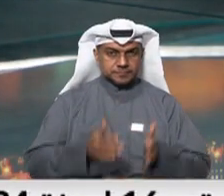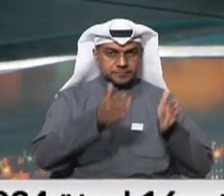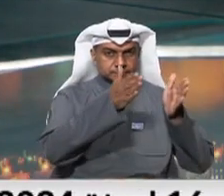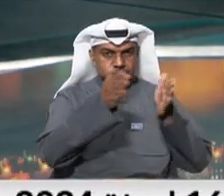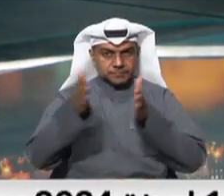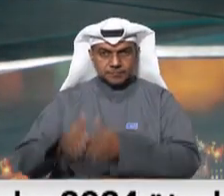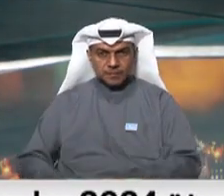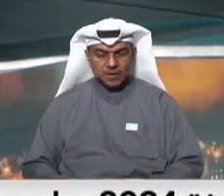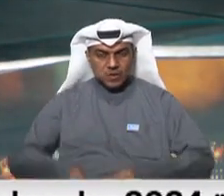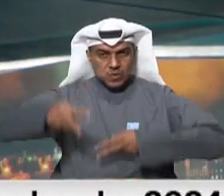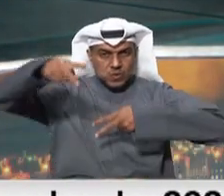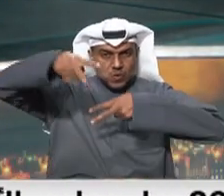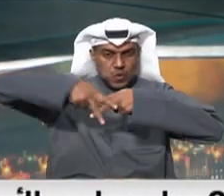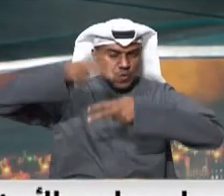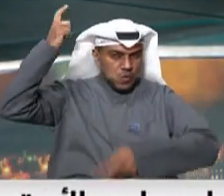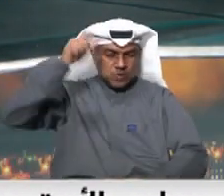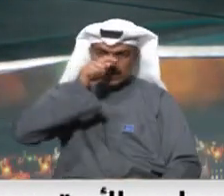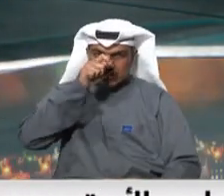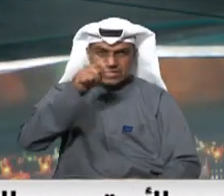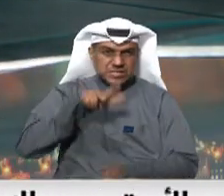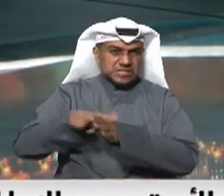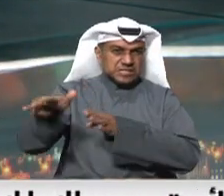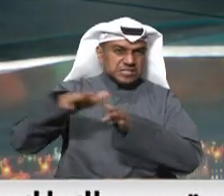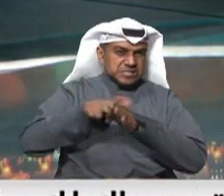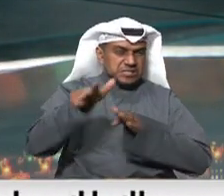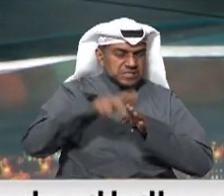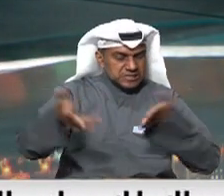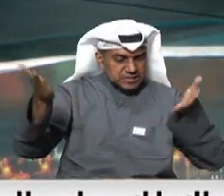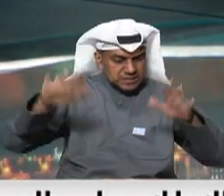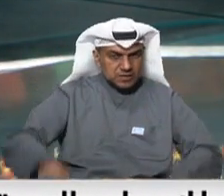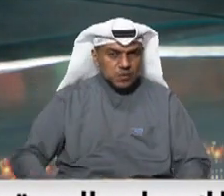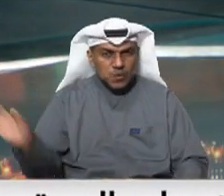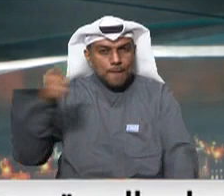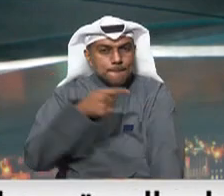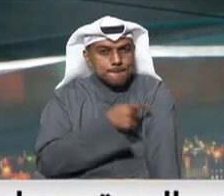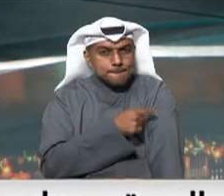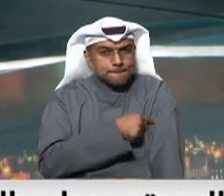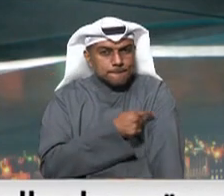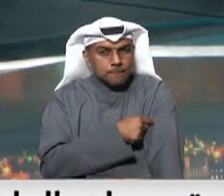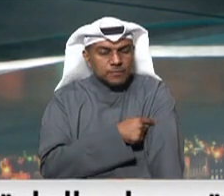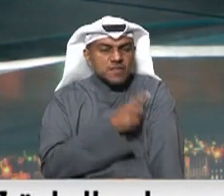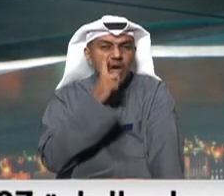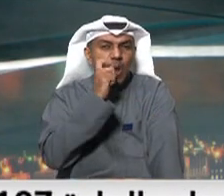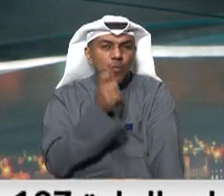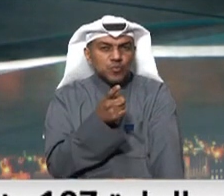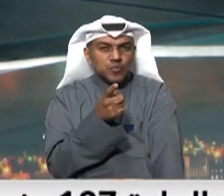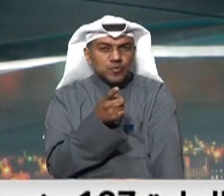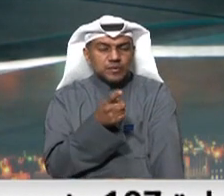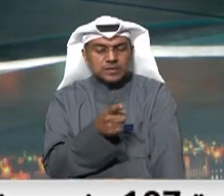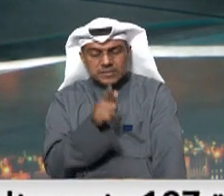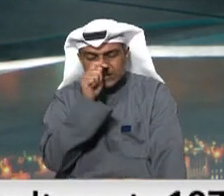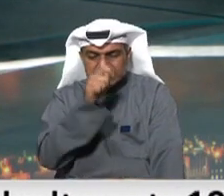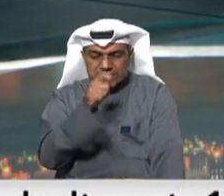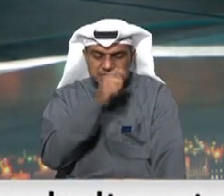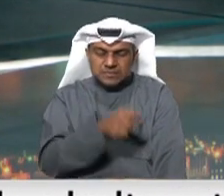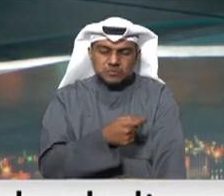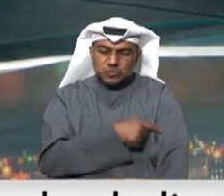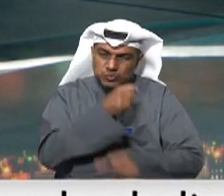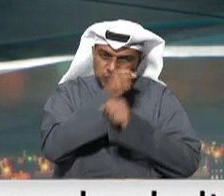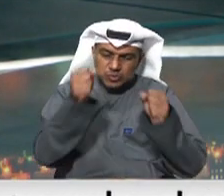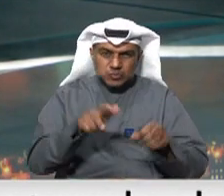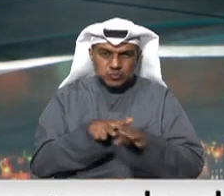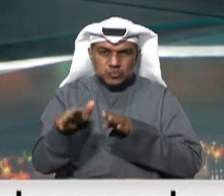اقتحمت قوات الاحتلال الإسرائيلي مجمع ناصر الطبي في خان يونس، فيما قامت الجرافات العسكرية